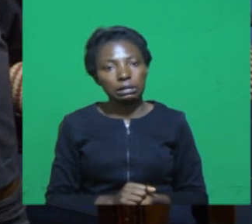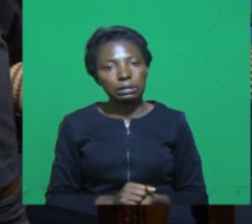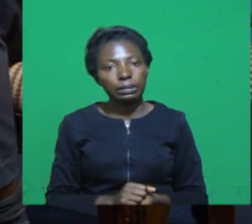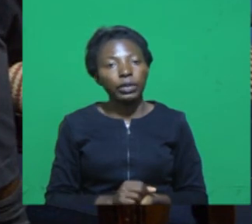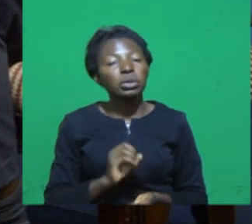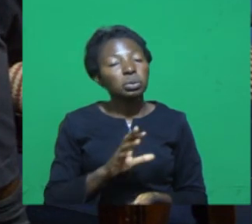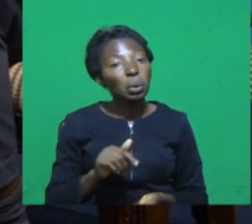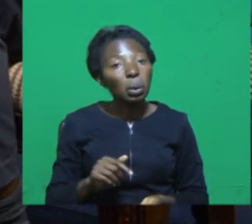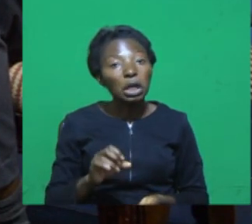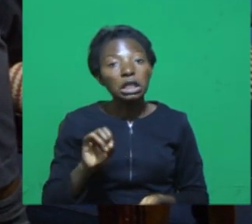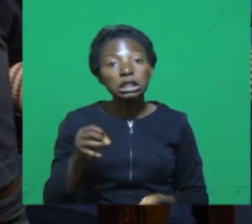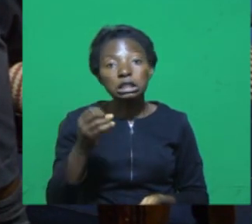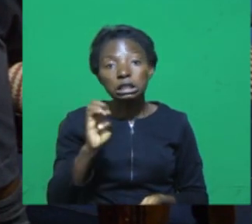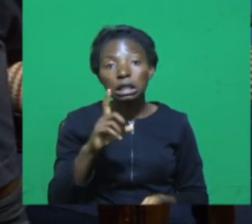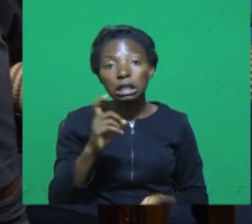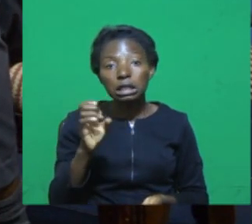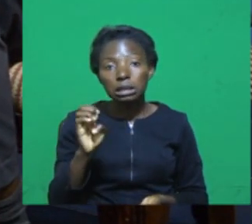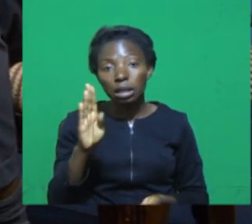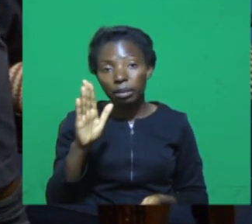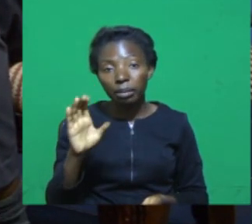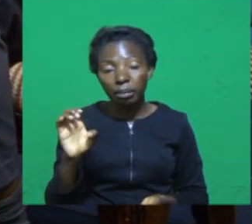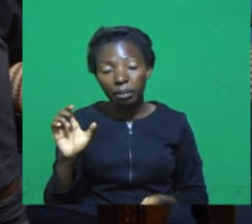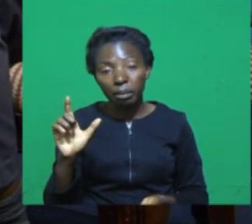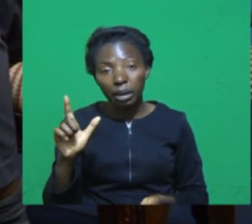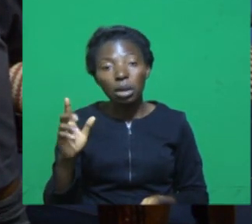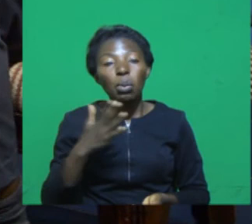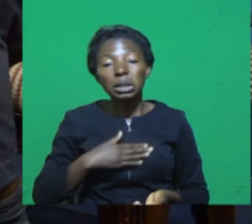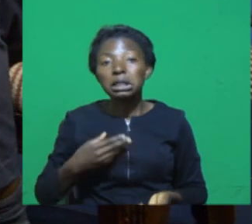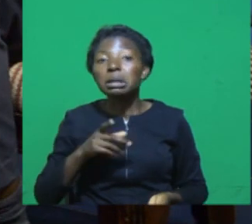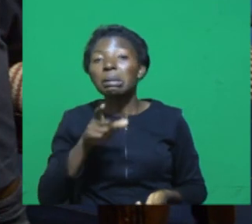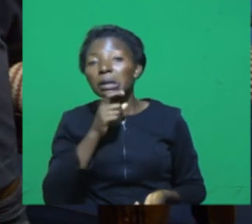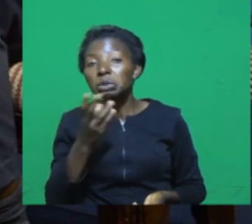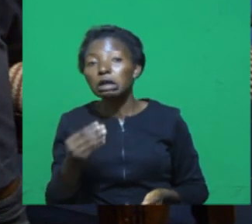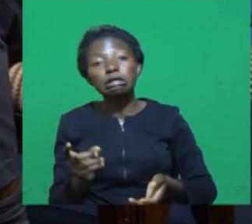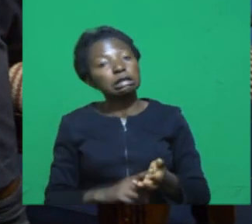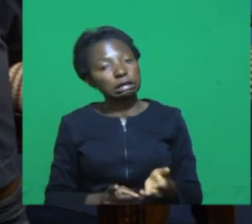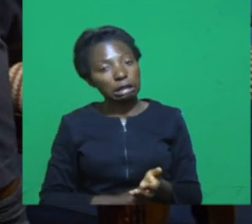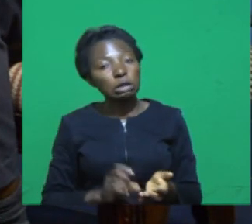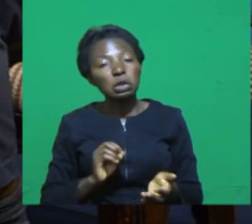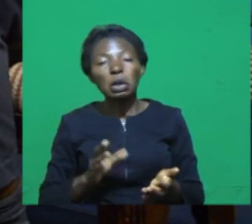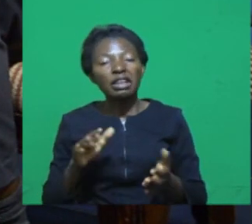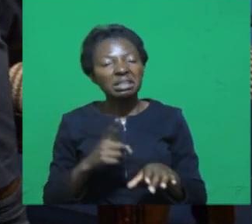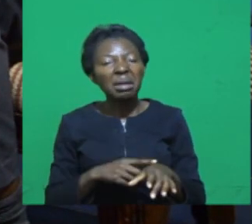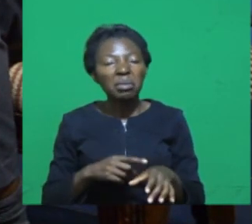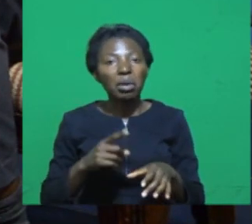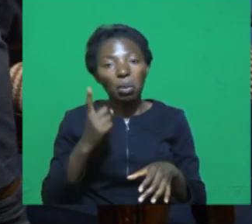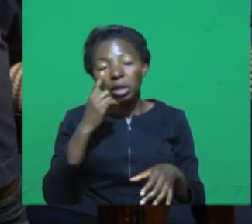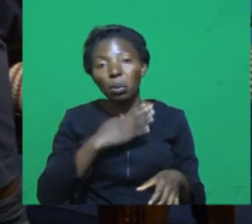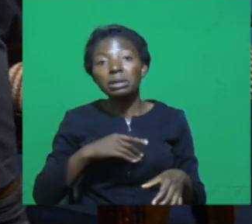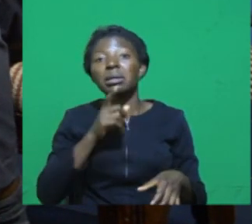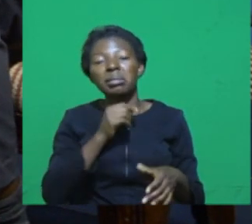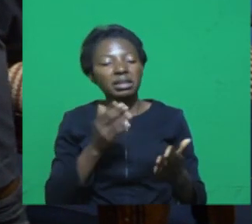kuti kuvakwezvera kunyaya dzebonde. Exactly. Saka aitwa maturusi ake ebasa